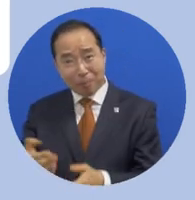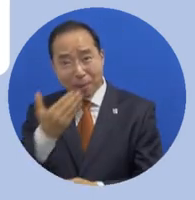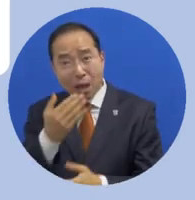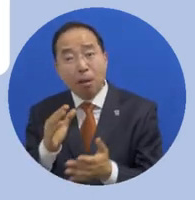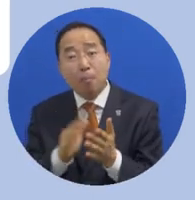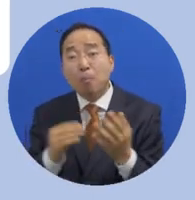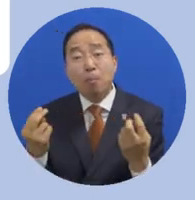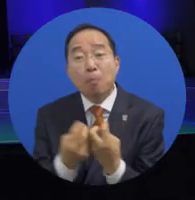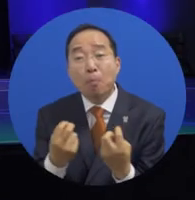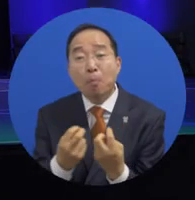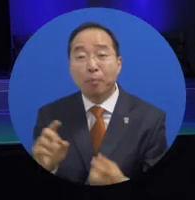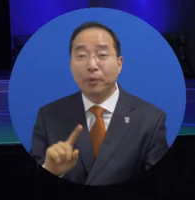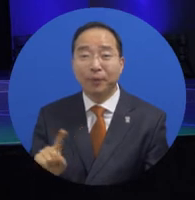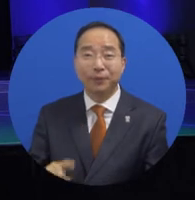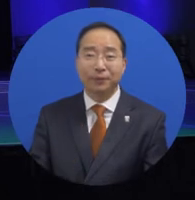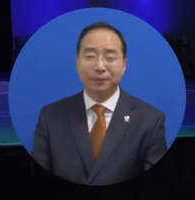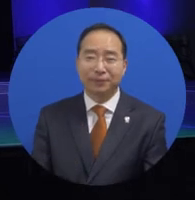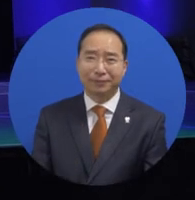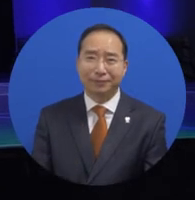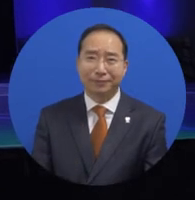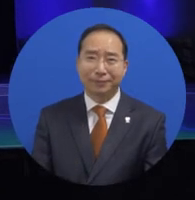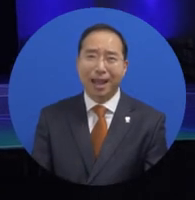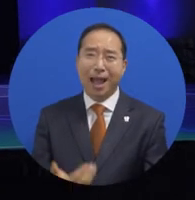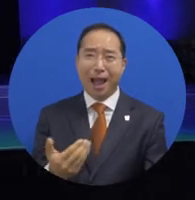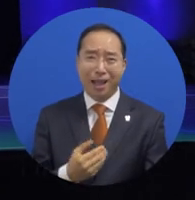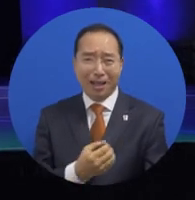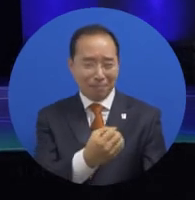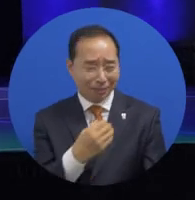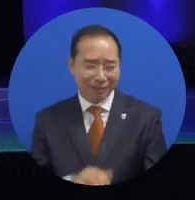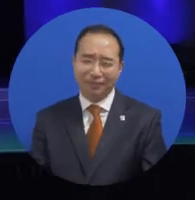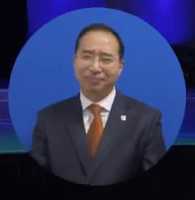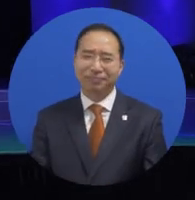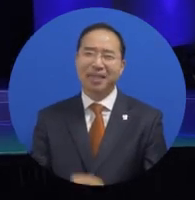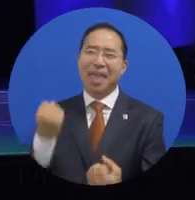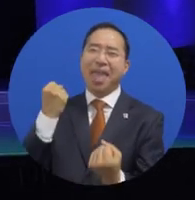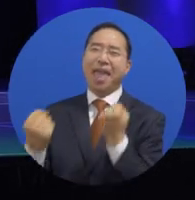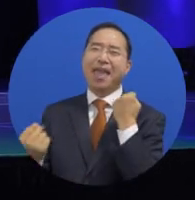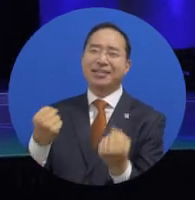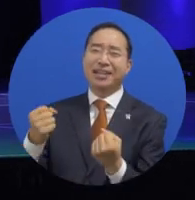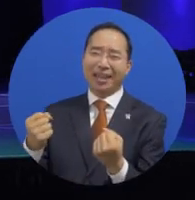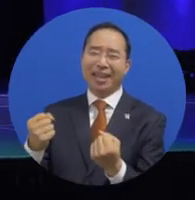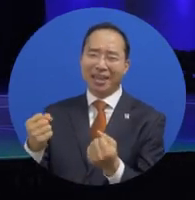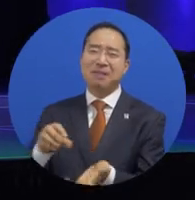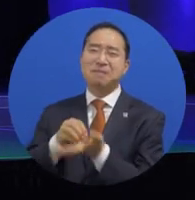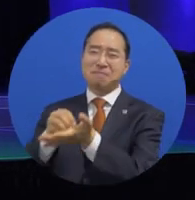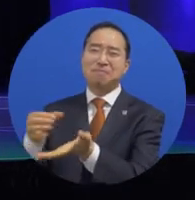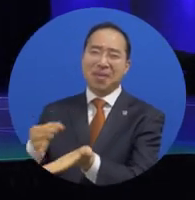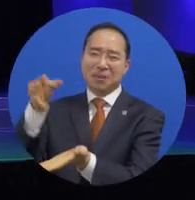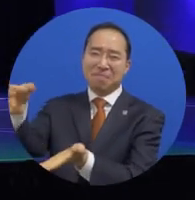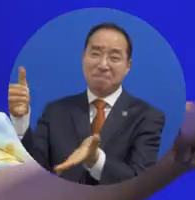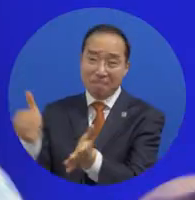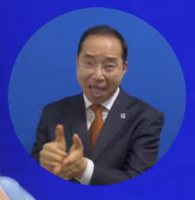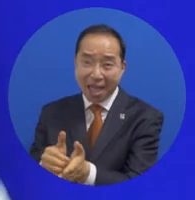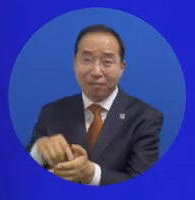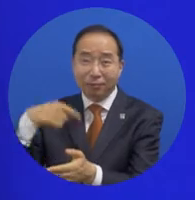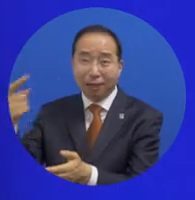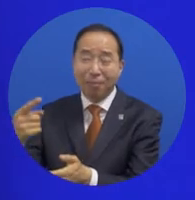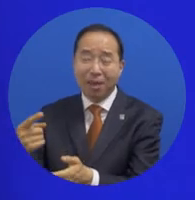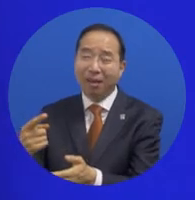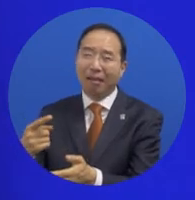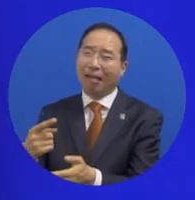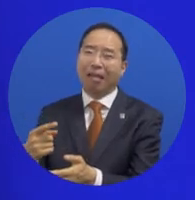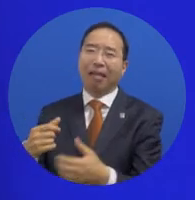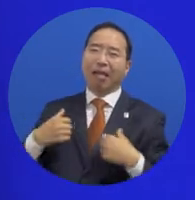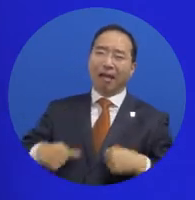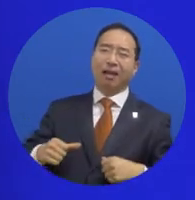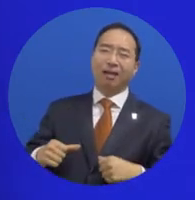있을까요? 아까 말씀하셨지만 헬스장에 돈 많이 갖다 바친 사람 저기도 계시고 여기도